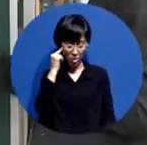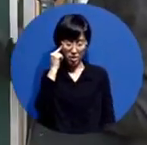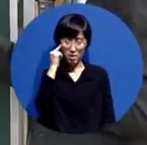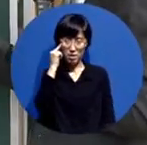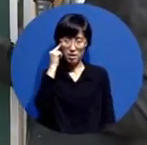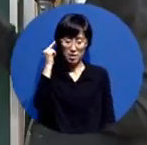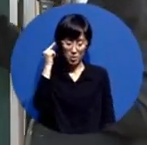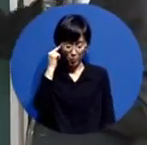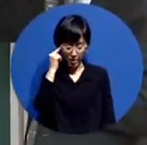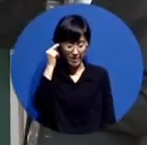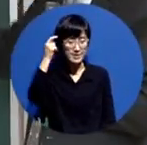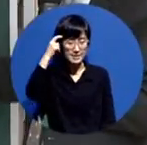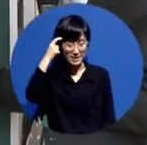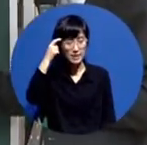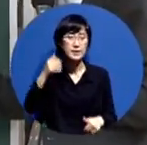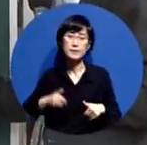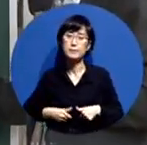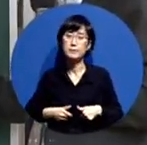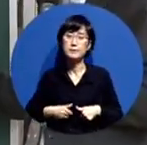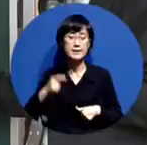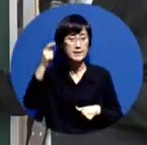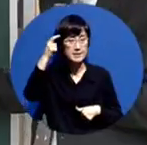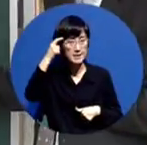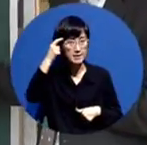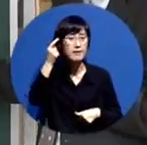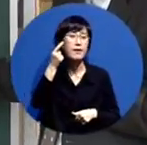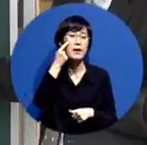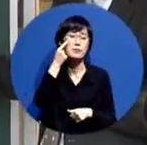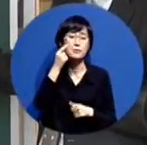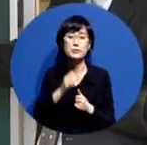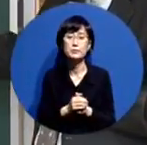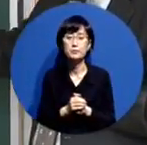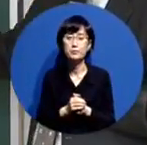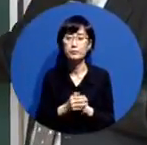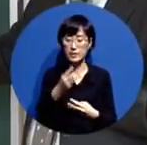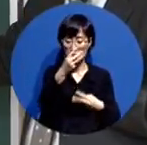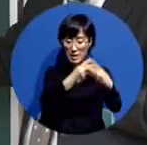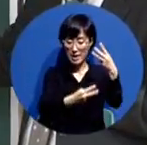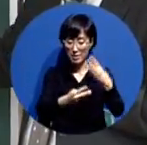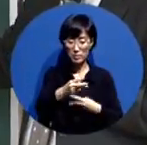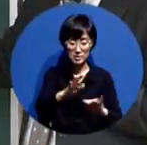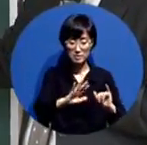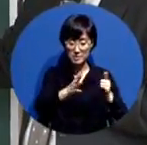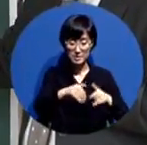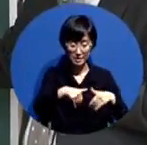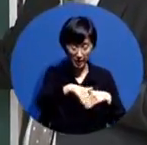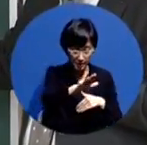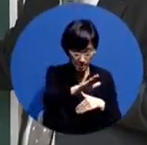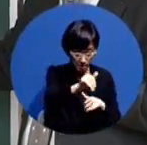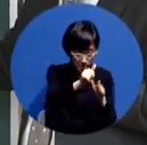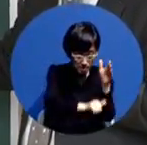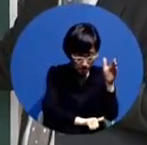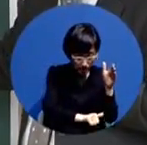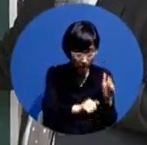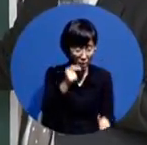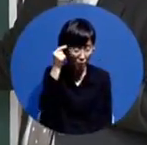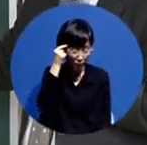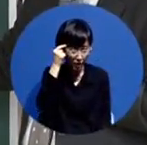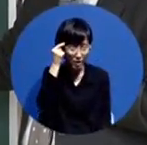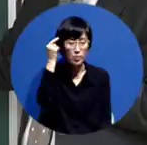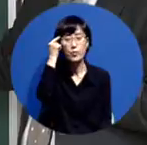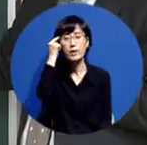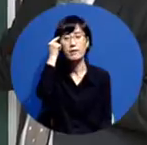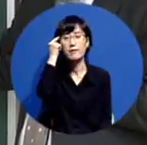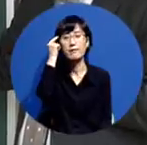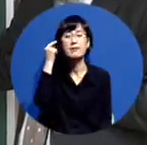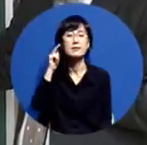리렘넌트가지금세상에빠졌습니까 我们的 remnant 现在惧怕世上吗 반드시이유가있거든요 分明有这个理由 이유가없는것은없습니다